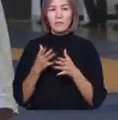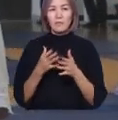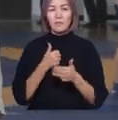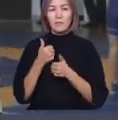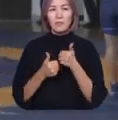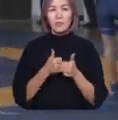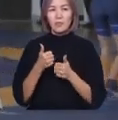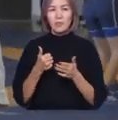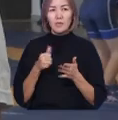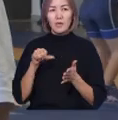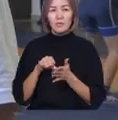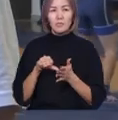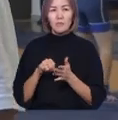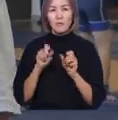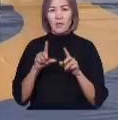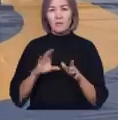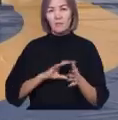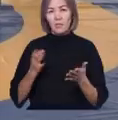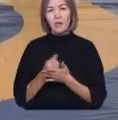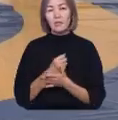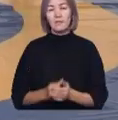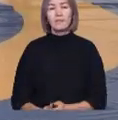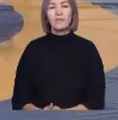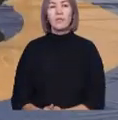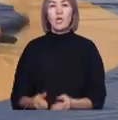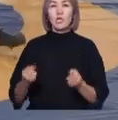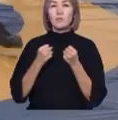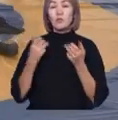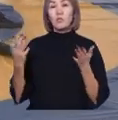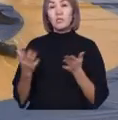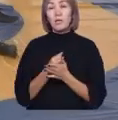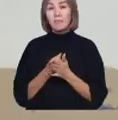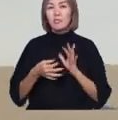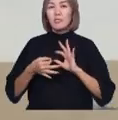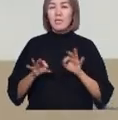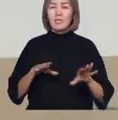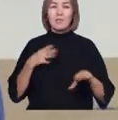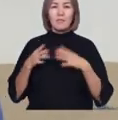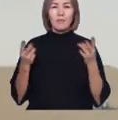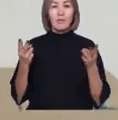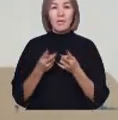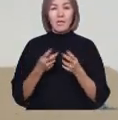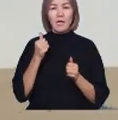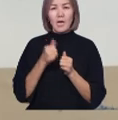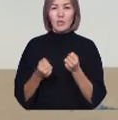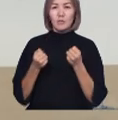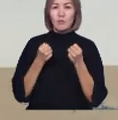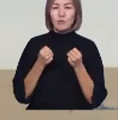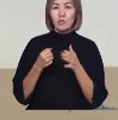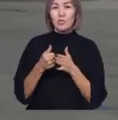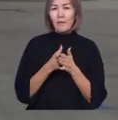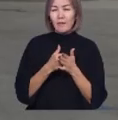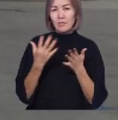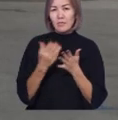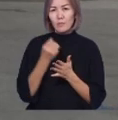әлем чемпионға алтынға ие болдым. Спортта табысты болуың табанды еңбекті қажет етеді. Сондықтан әр спортшы жетістікке